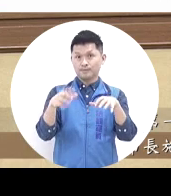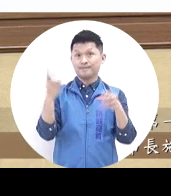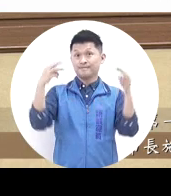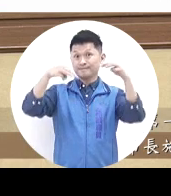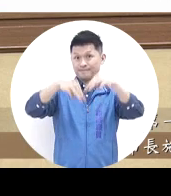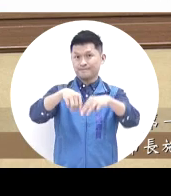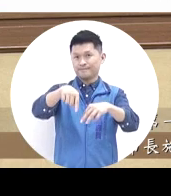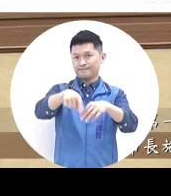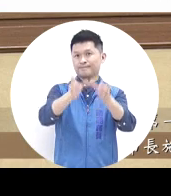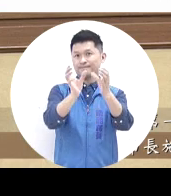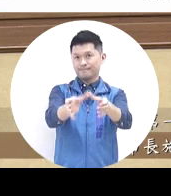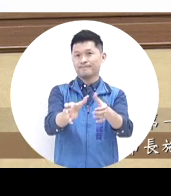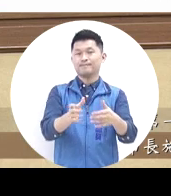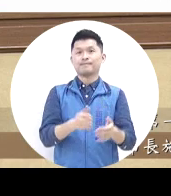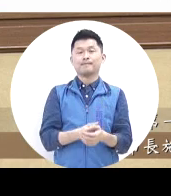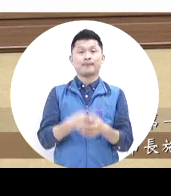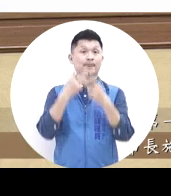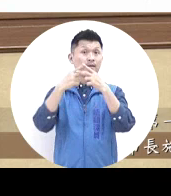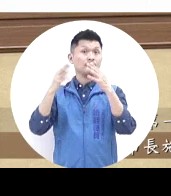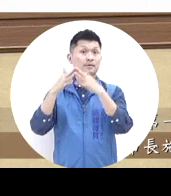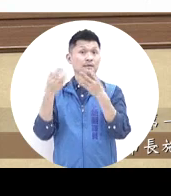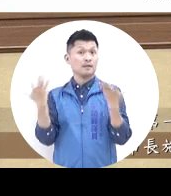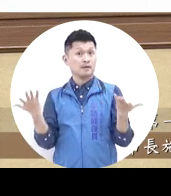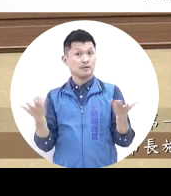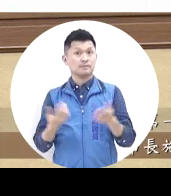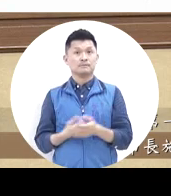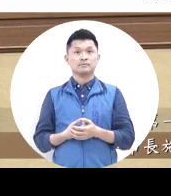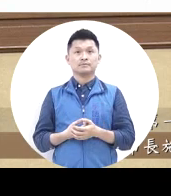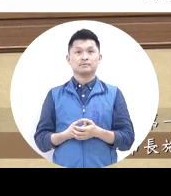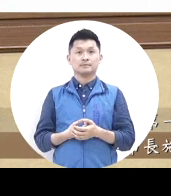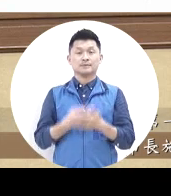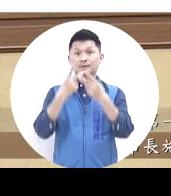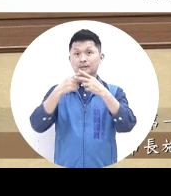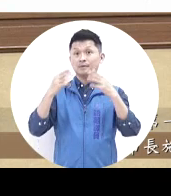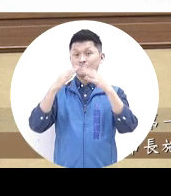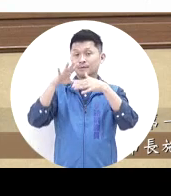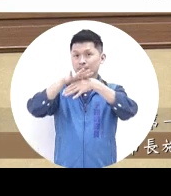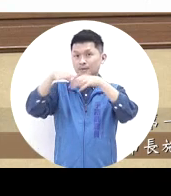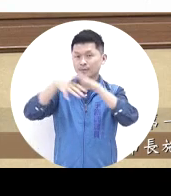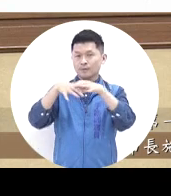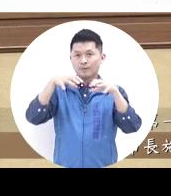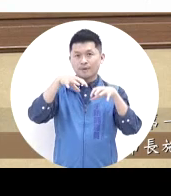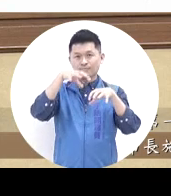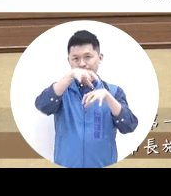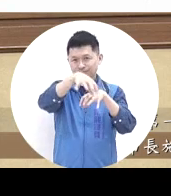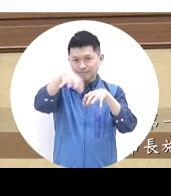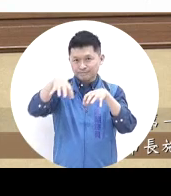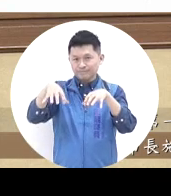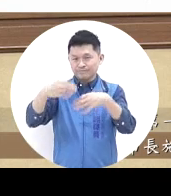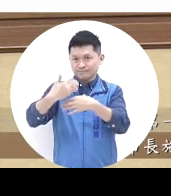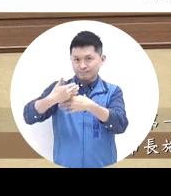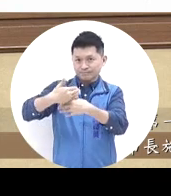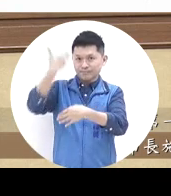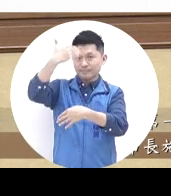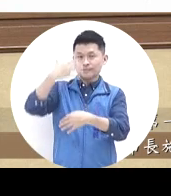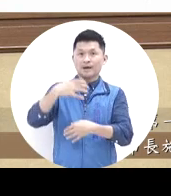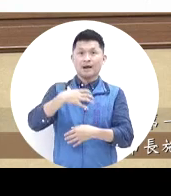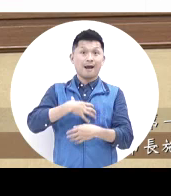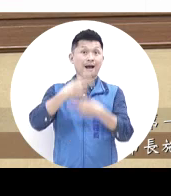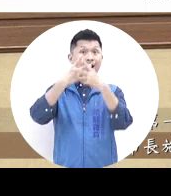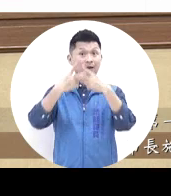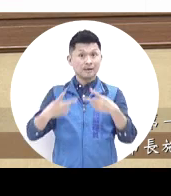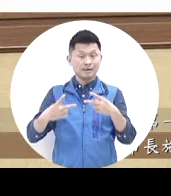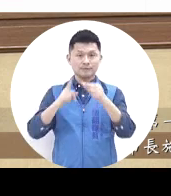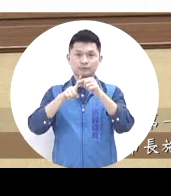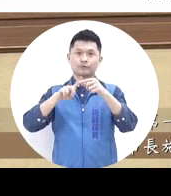落成。至于客家族群，我们也在客家文化的据点上启用哈克尔综